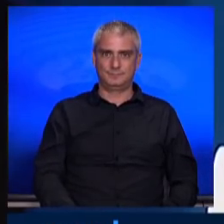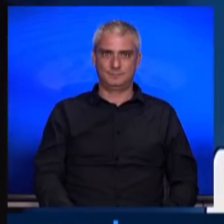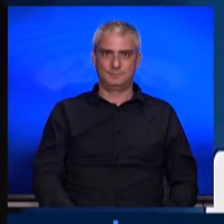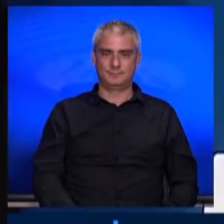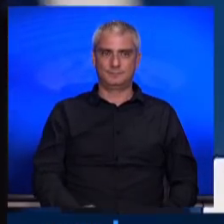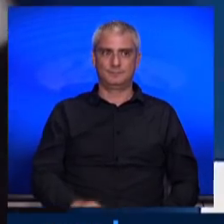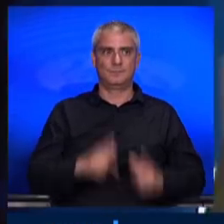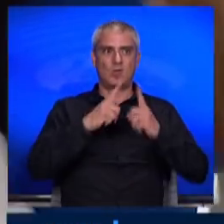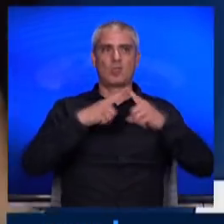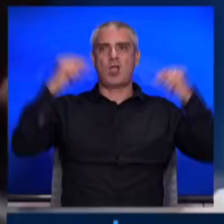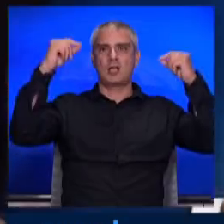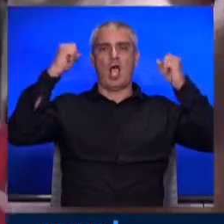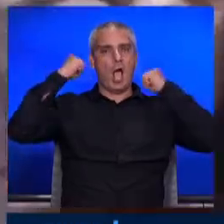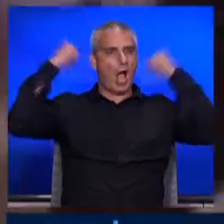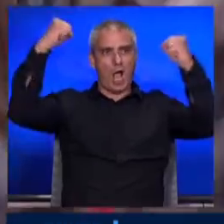טוקיו!